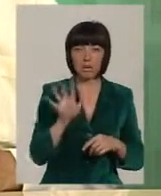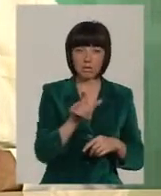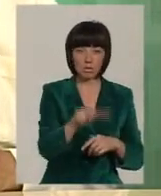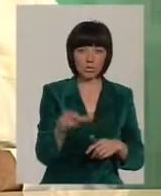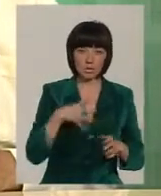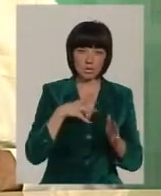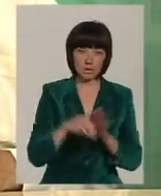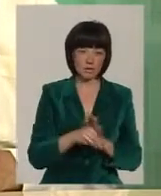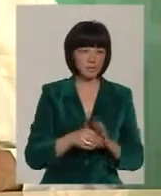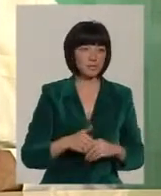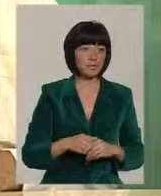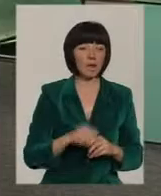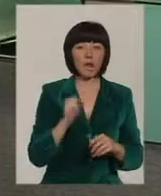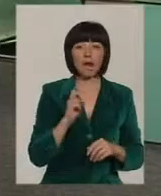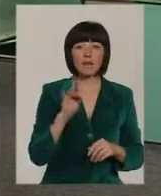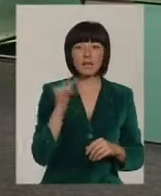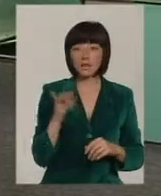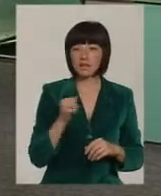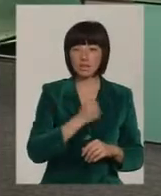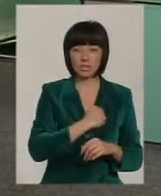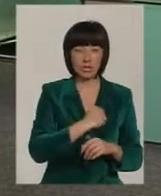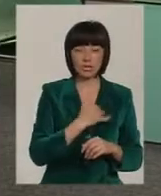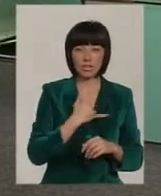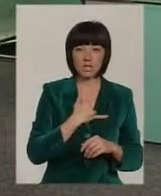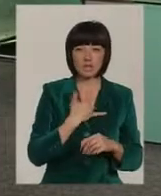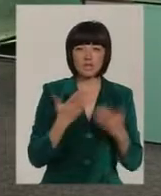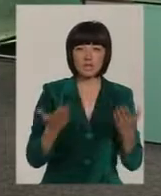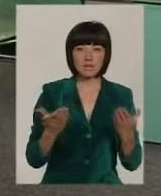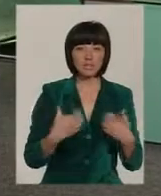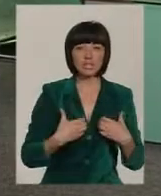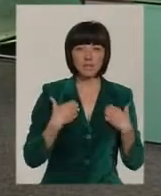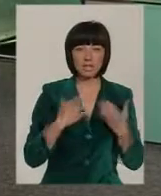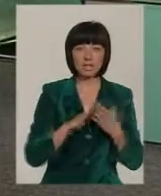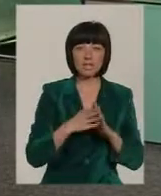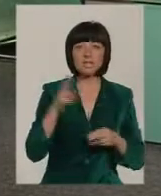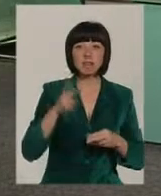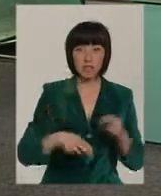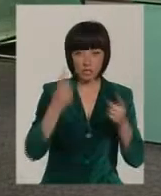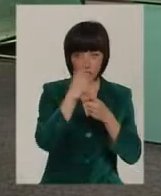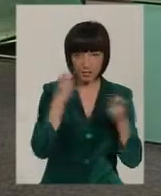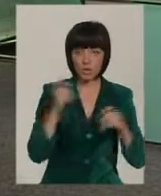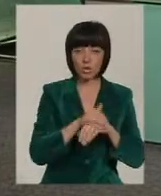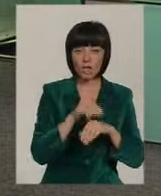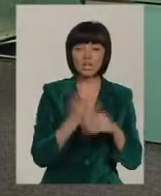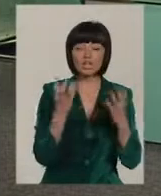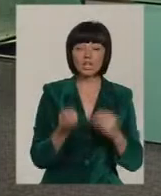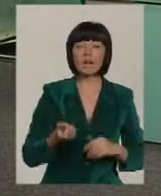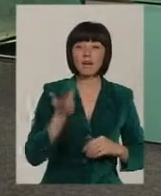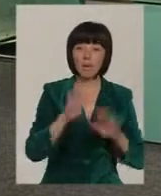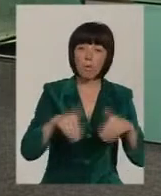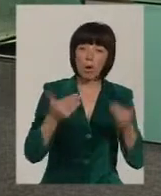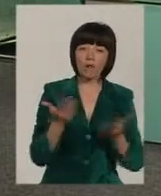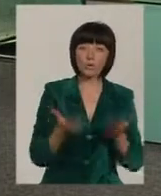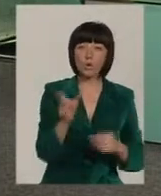5 загиблих. Пане Андрію, на жаль, на статистиці ми не будемо завершувати такі жахливі, маємо завершувати ефір. Будь ласка, ще от кілька порад.